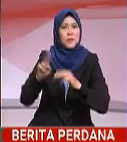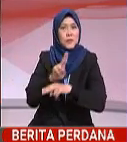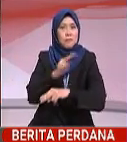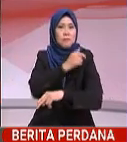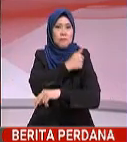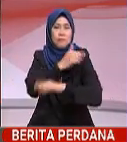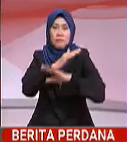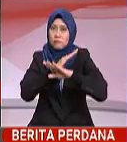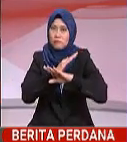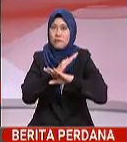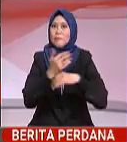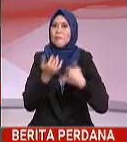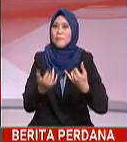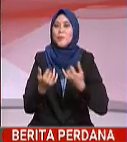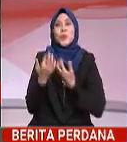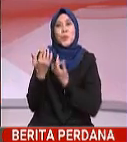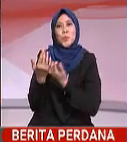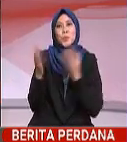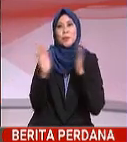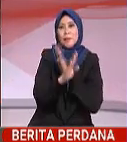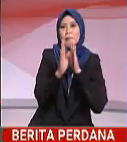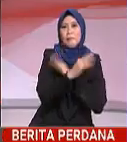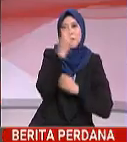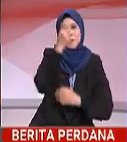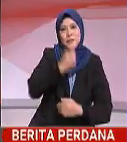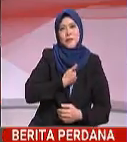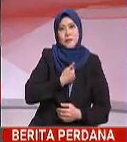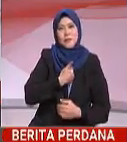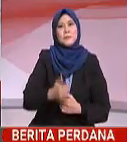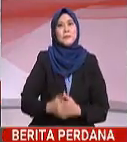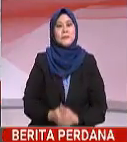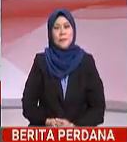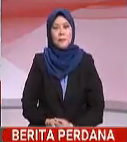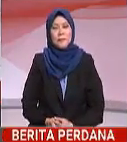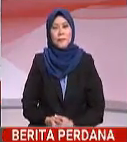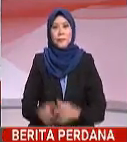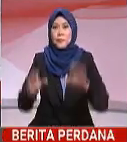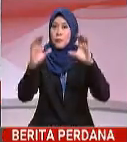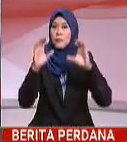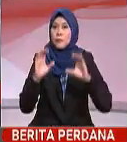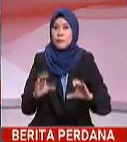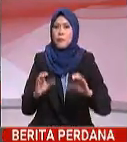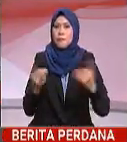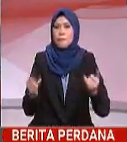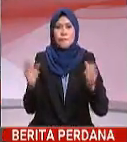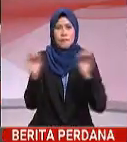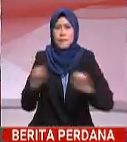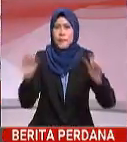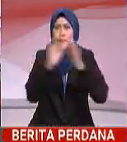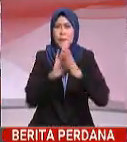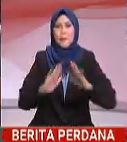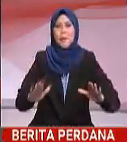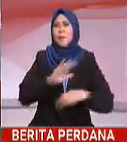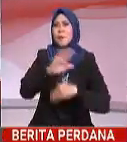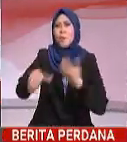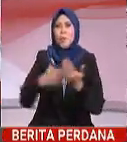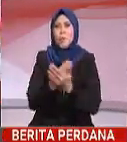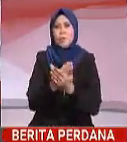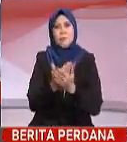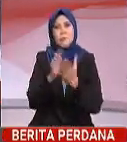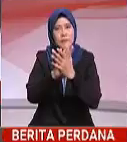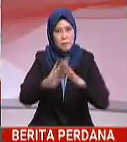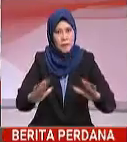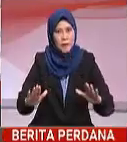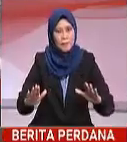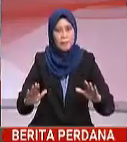vaksin, jadi kita tunggu giliran untuk diri sendiri ialah. Pendekatan tiada yang selamat sehingga semua selamat